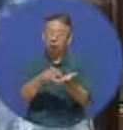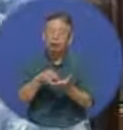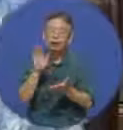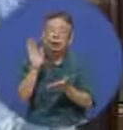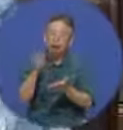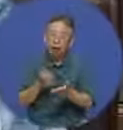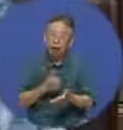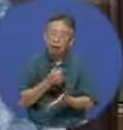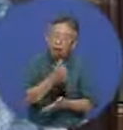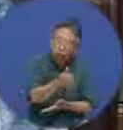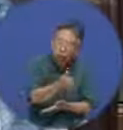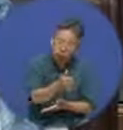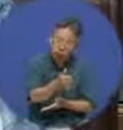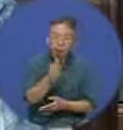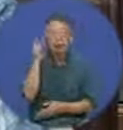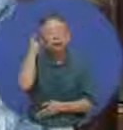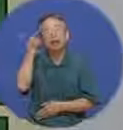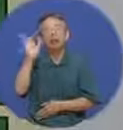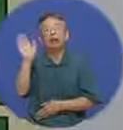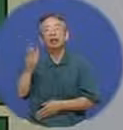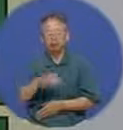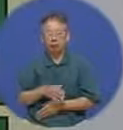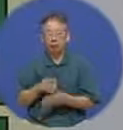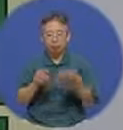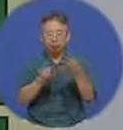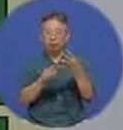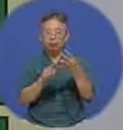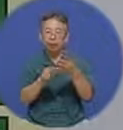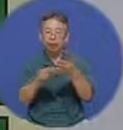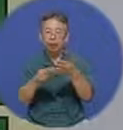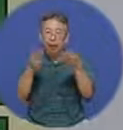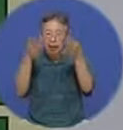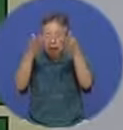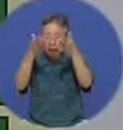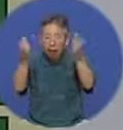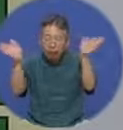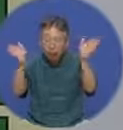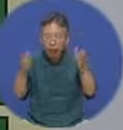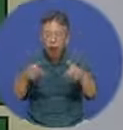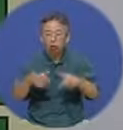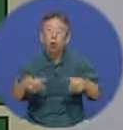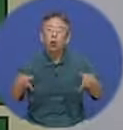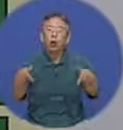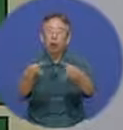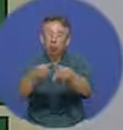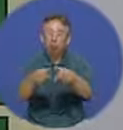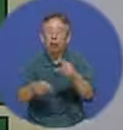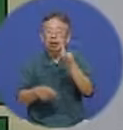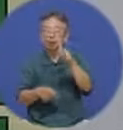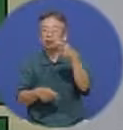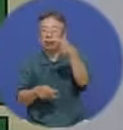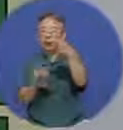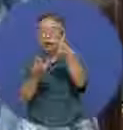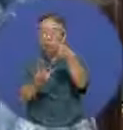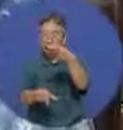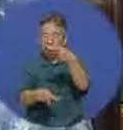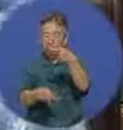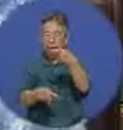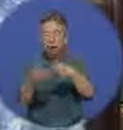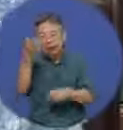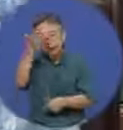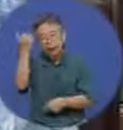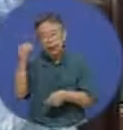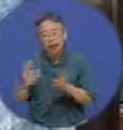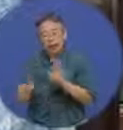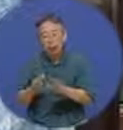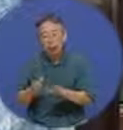どんどん行こうとというふうに思いますね、 はい、 それから啓発フォーラムというのはもっと大きい話で、11月にあの青少